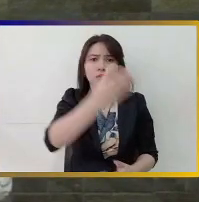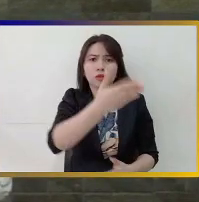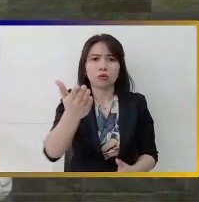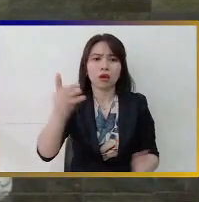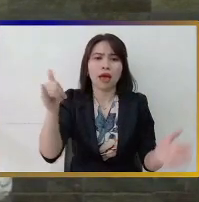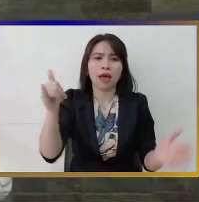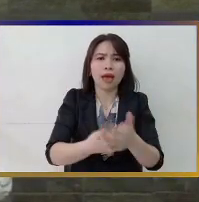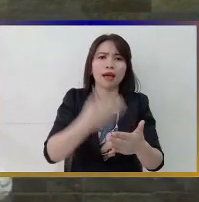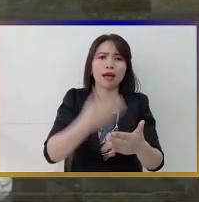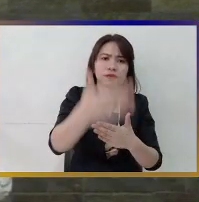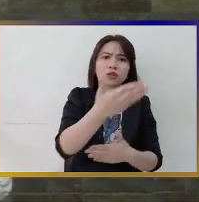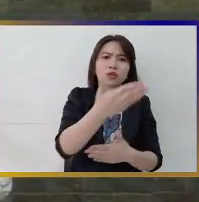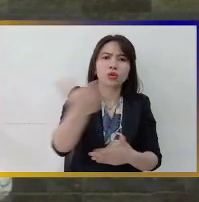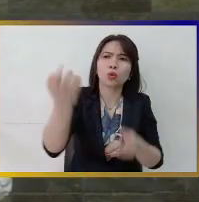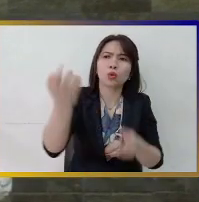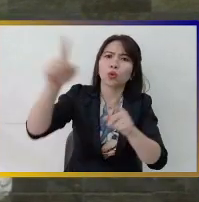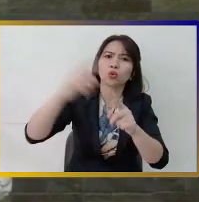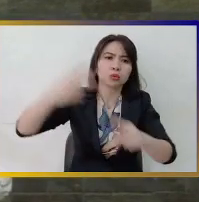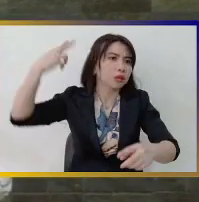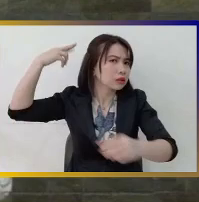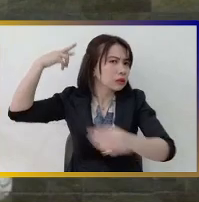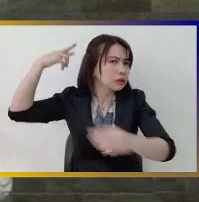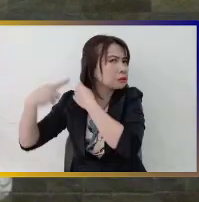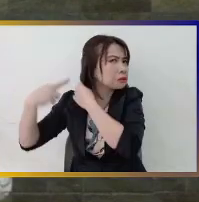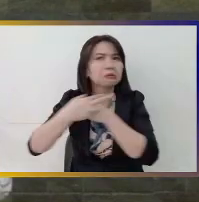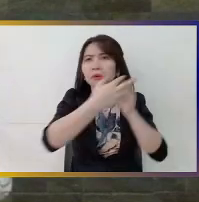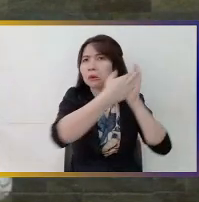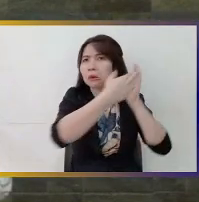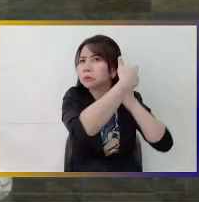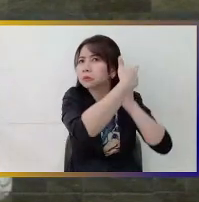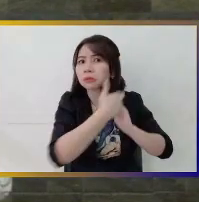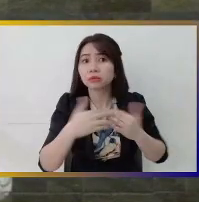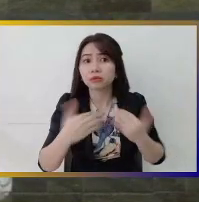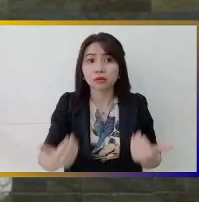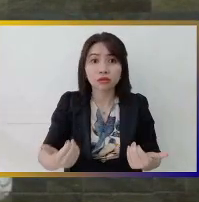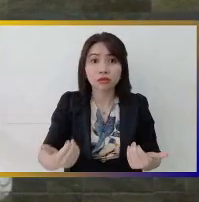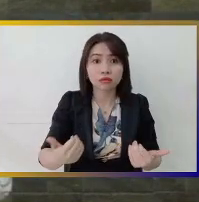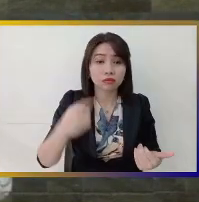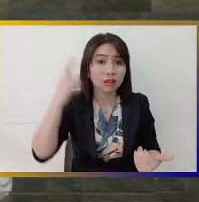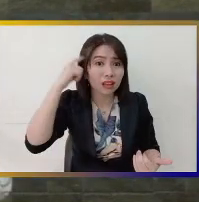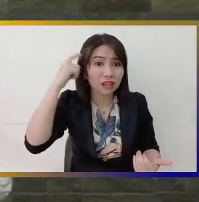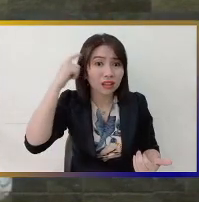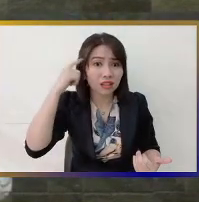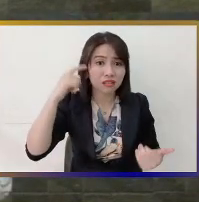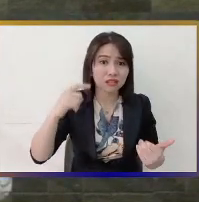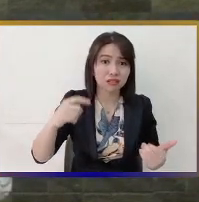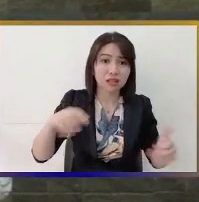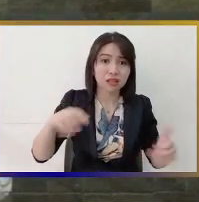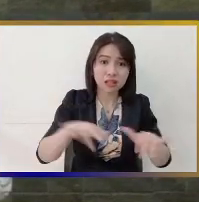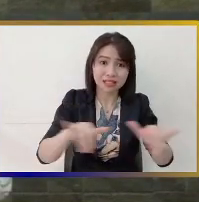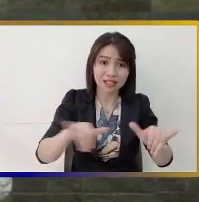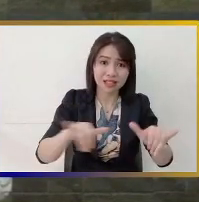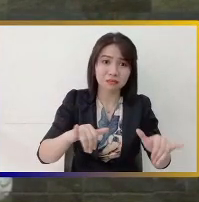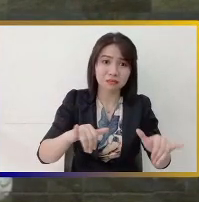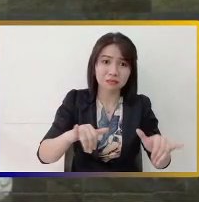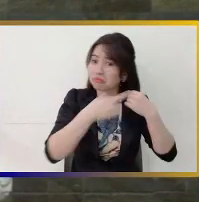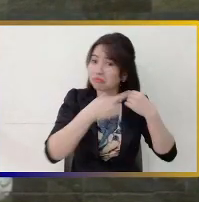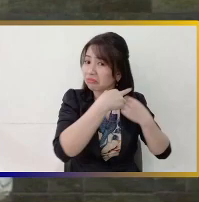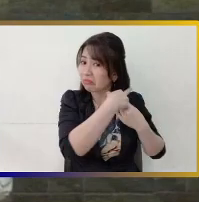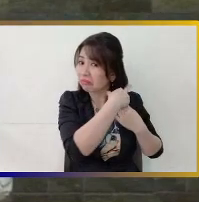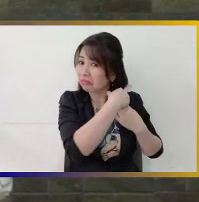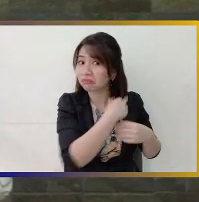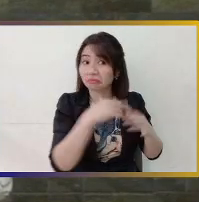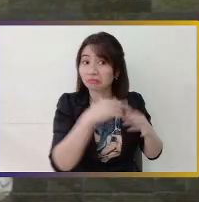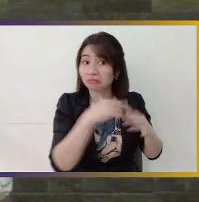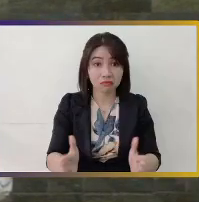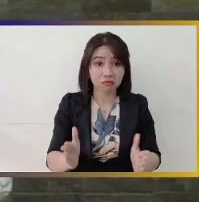natin pumasok sa barbershop, paglabas natin ng barbershop, aasahan mo, ganun pa rin tsura mo? Abay, may hina ang barbero mo. May